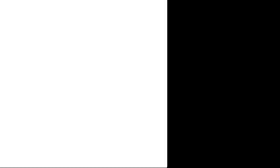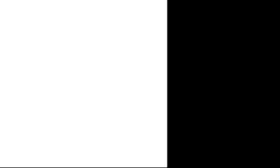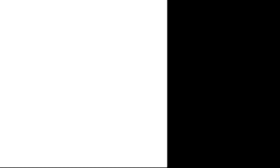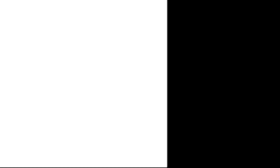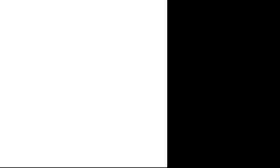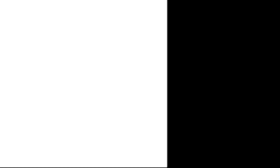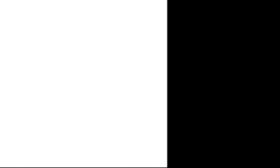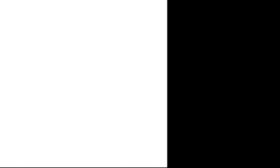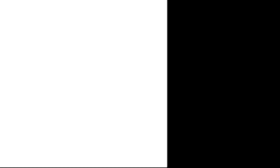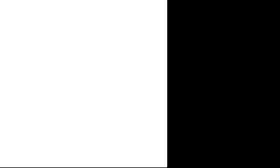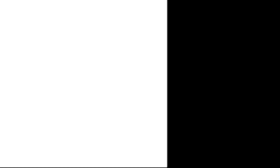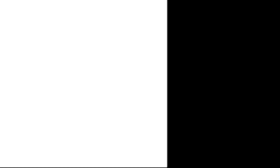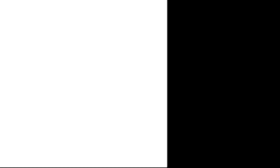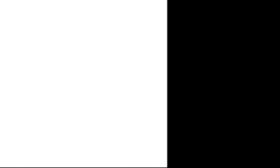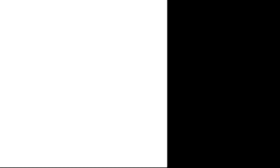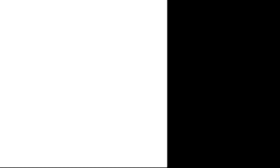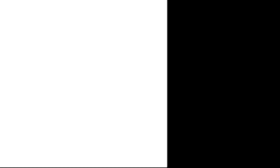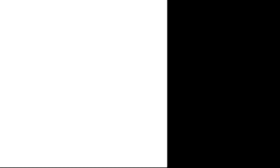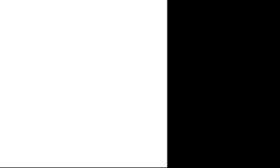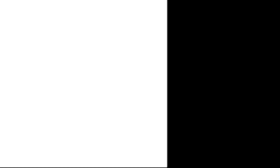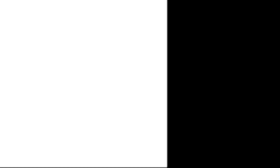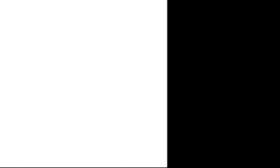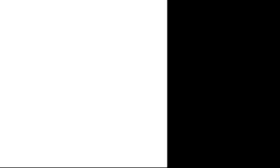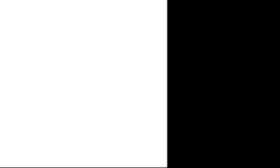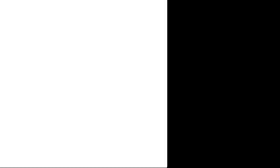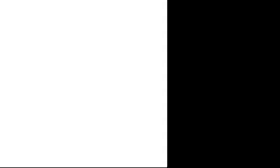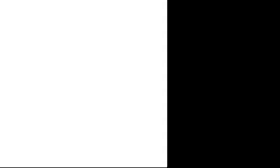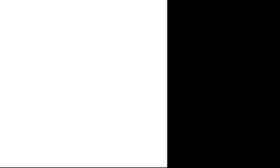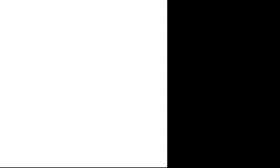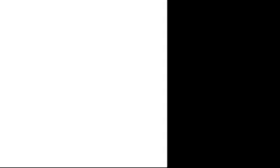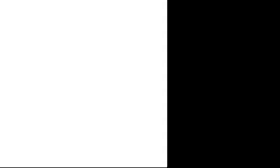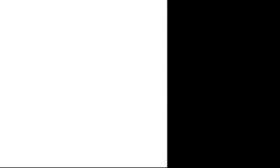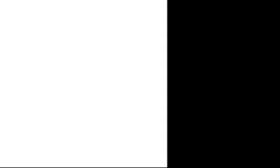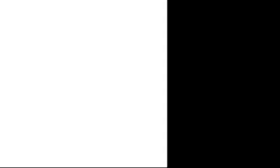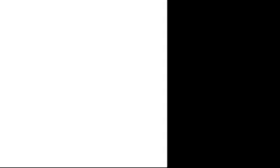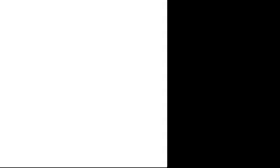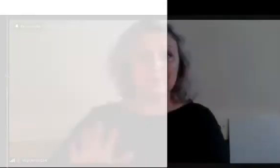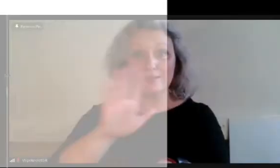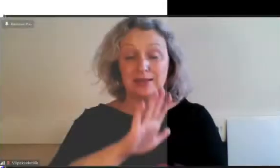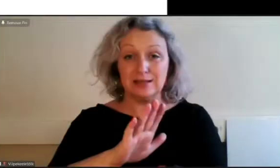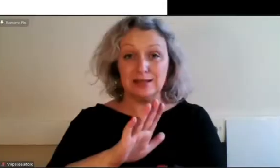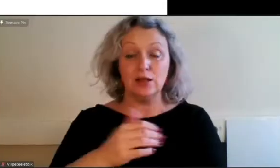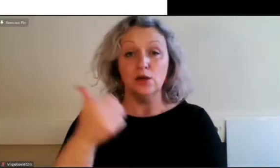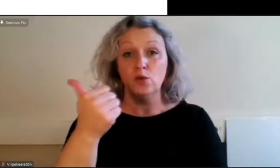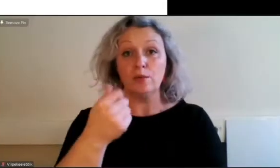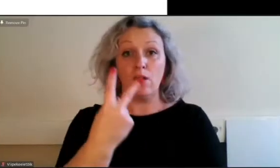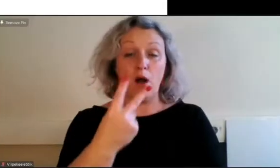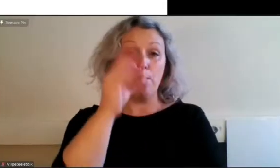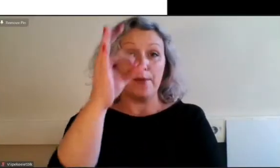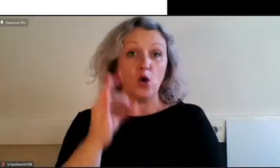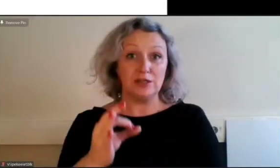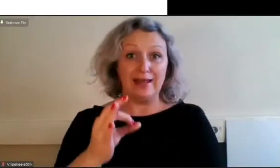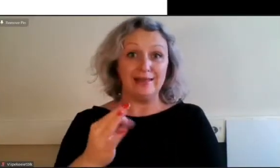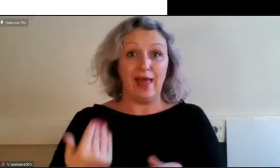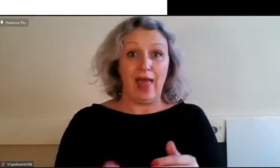hommikuse seisuga on vaktsineerinud üle 800 000 inimese ennast Eestis ja 62%